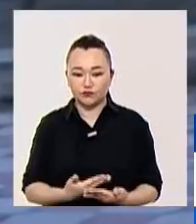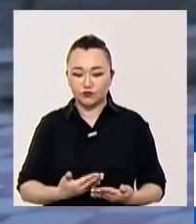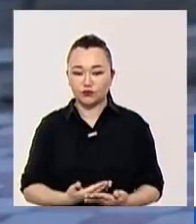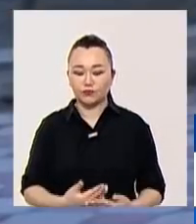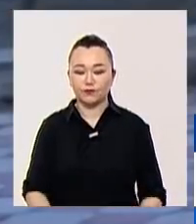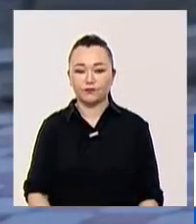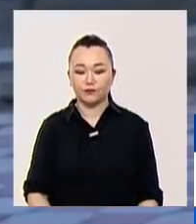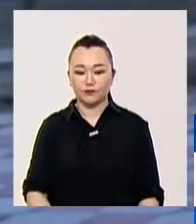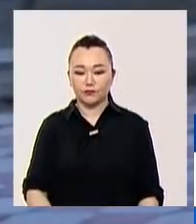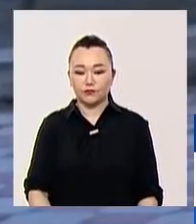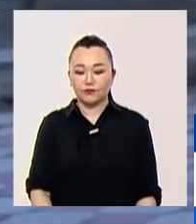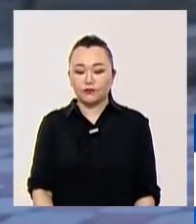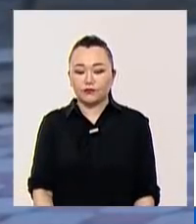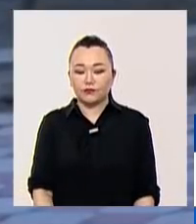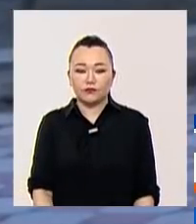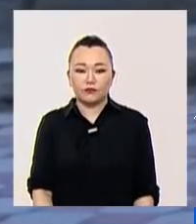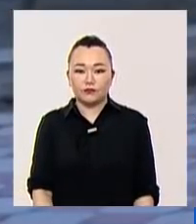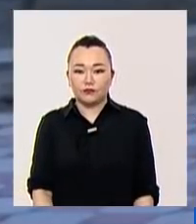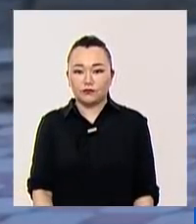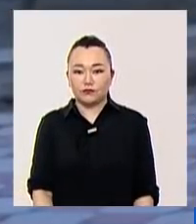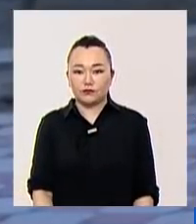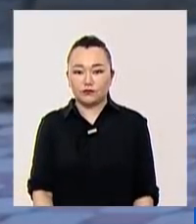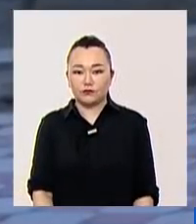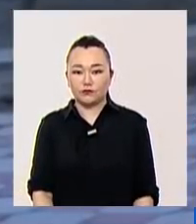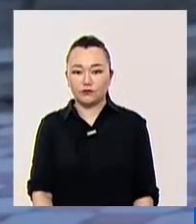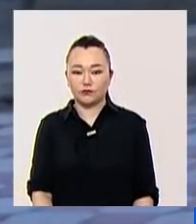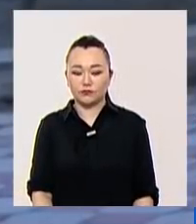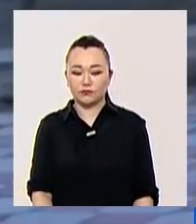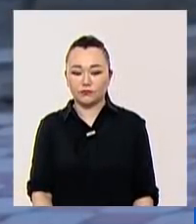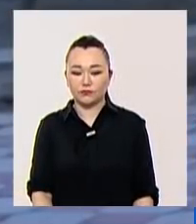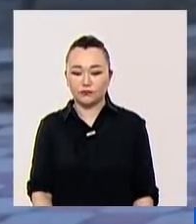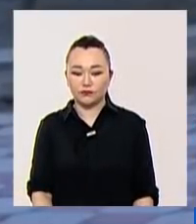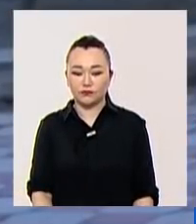Өмір Серікбекұлы, Влад Шишко, Информбюро, Алматы облысы.